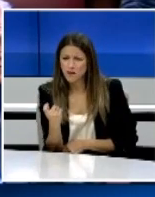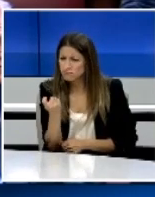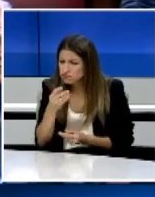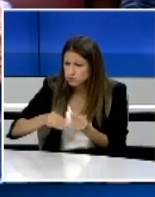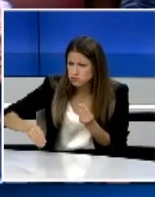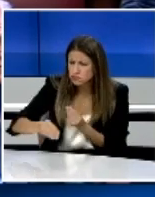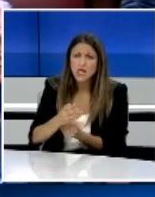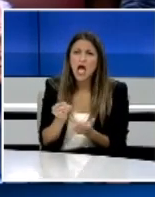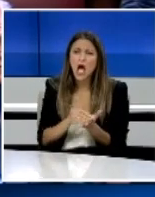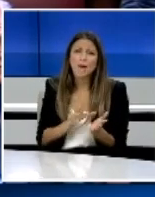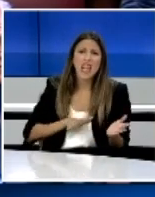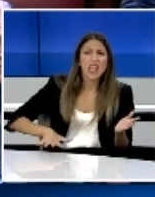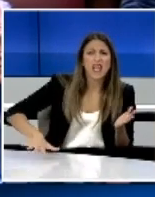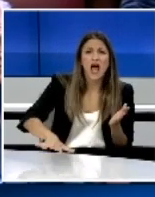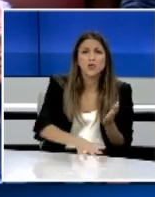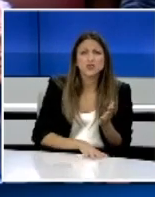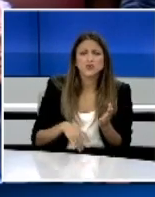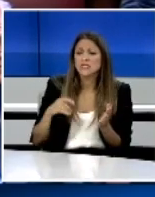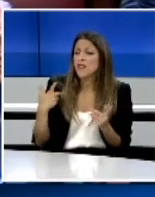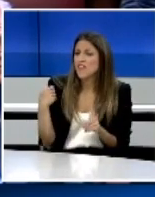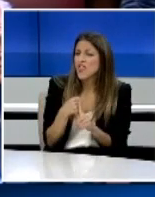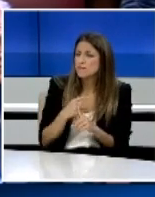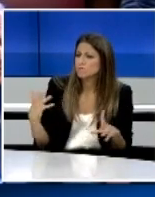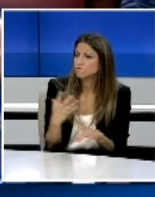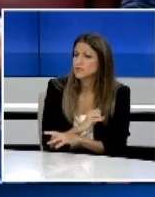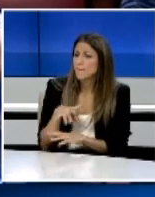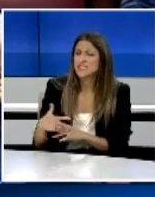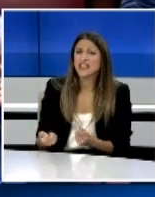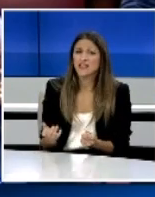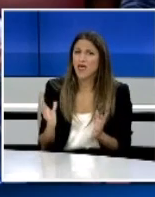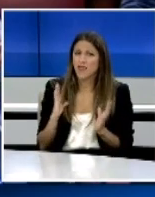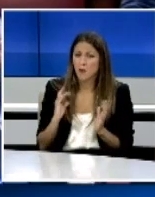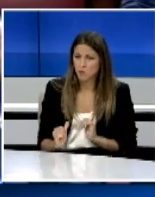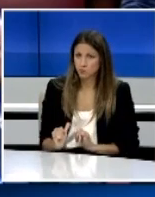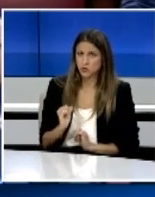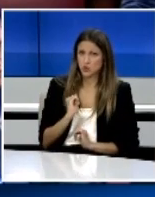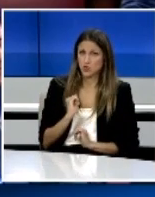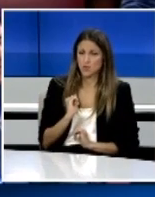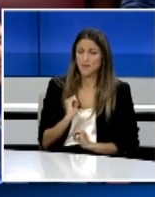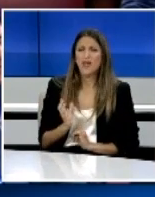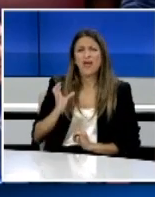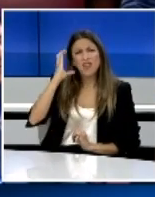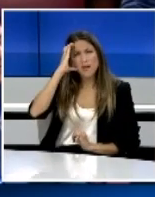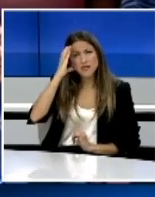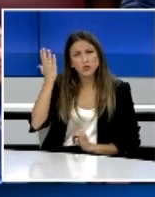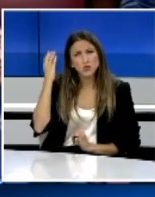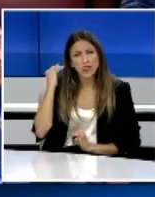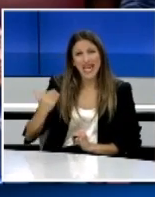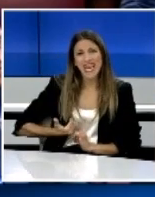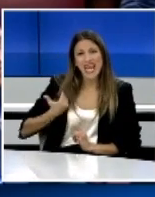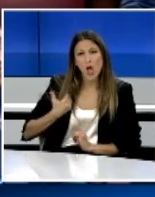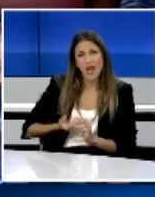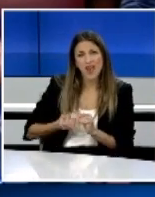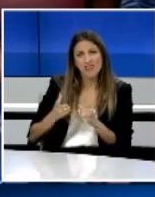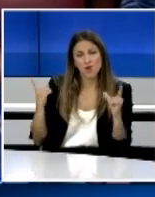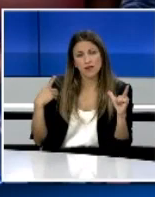τις κατακτήσεις του λαού μας από τη δεκαετία του 90 και μετά, από την είσοδο στην ΟΝΕ που έγινε με στοιχεία